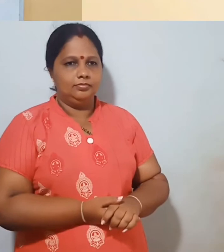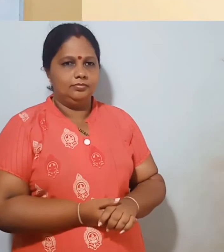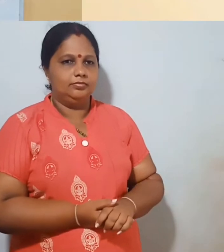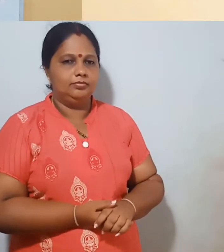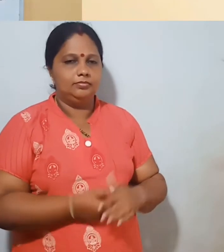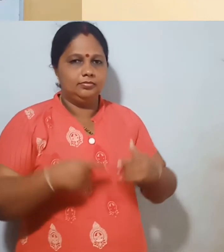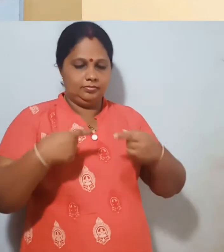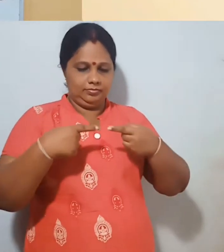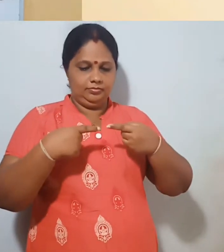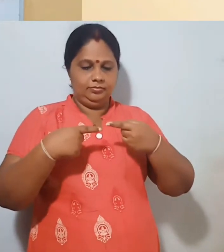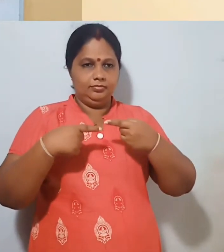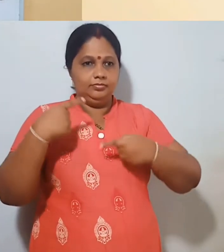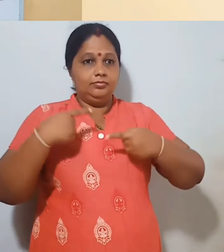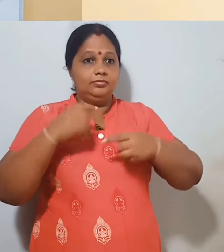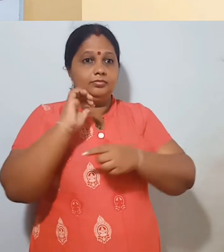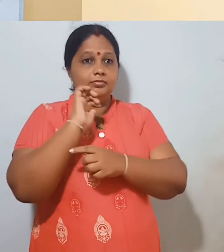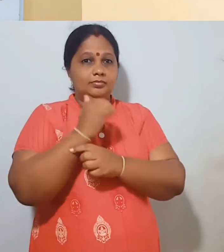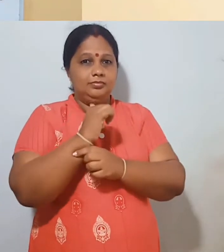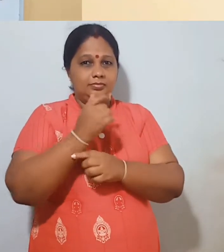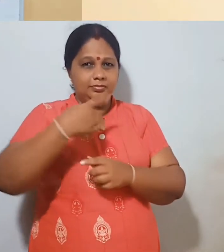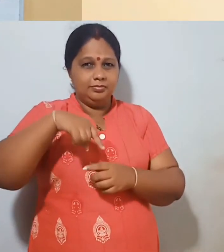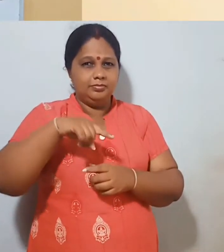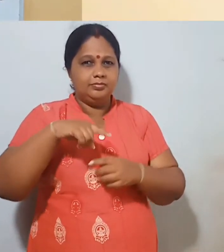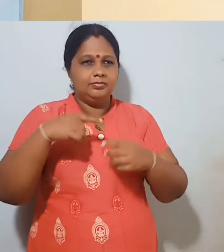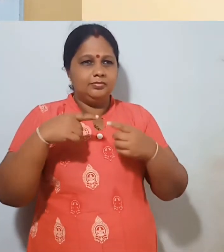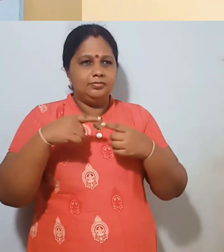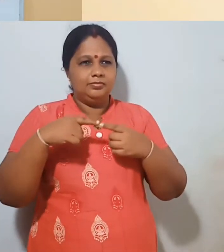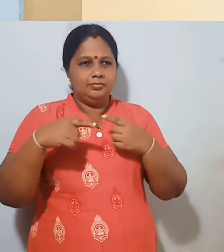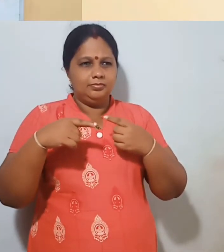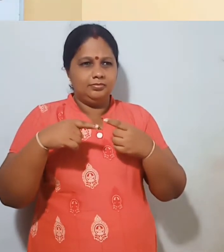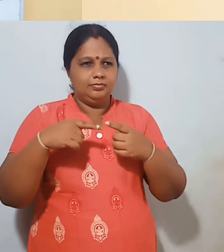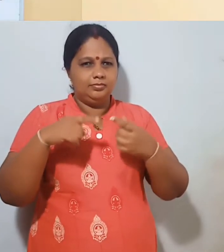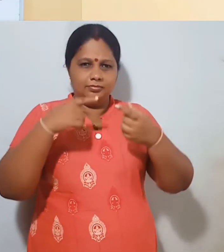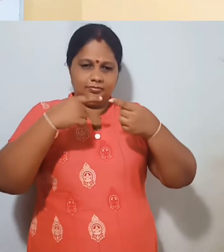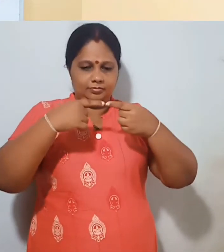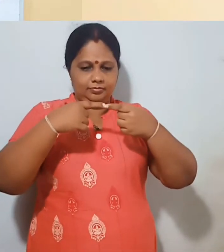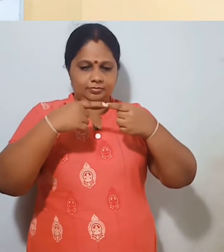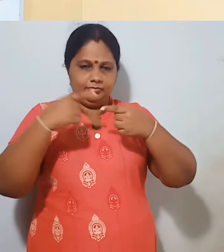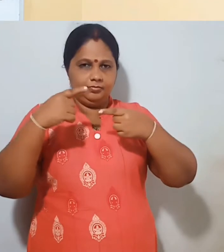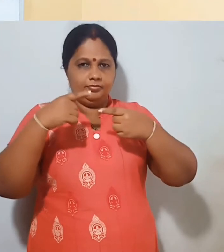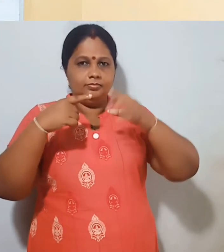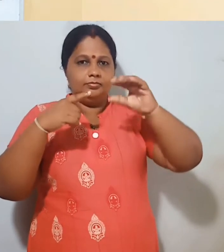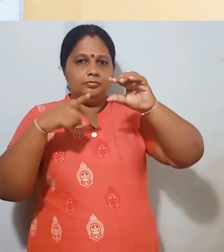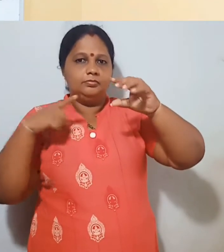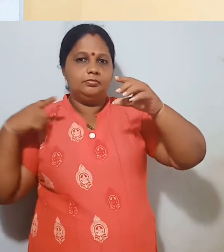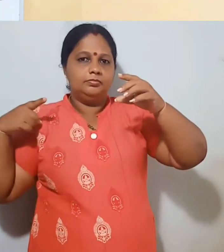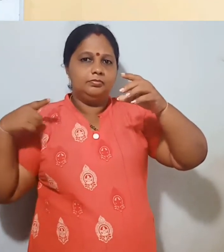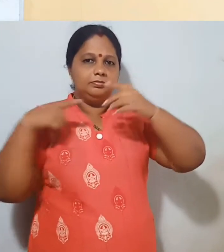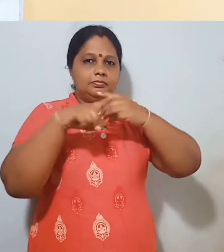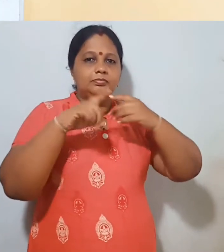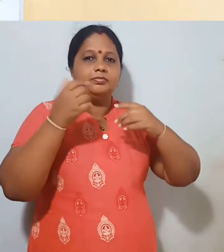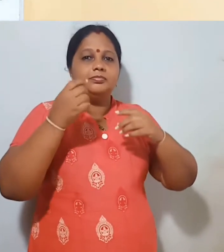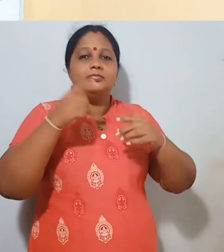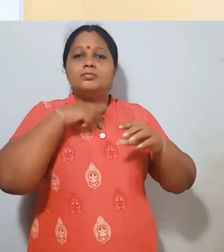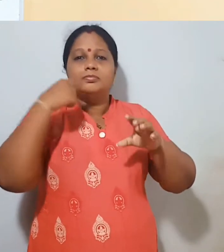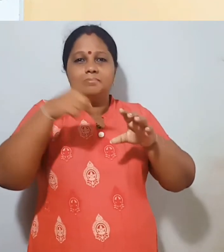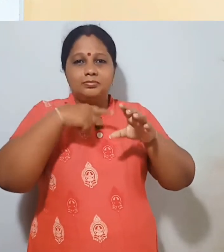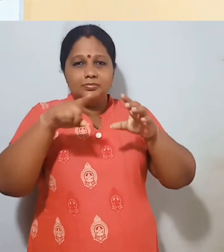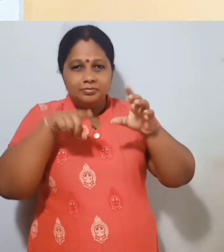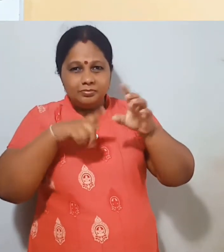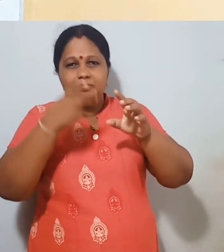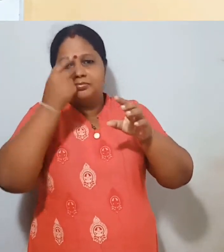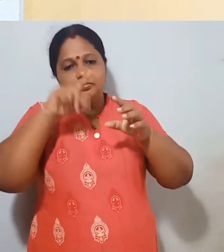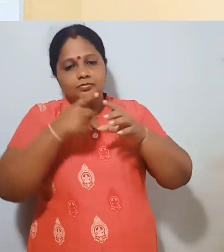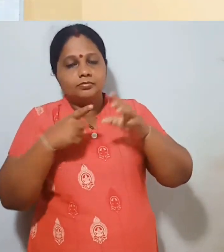ஆட்டுப்பட்டு இந்த எலும்பு பகுதி பக்கத்தில் இருக்கிற தசைய குத்தி, பக்கத்தில் இருக்கிற நரம்ப குத்தி, பக்கத்தில் இருக்கிற இரத்த